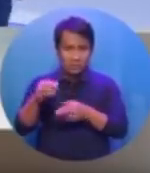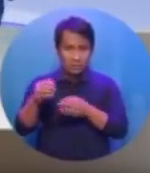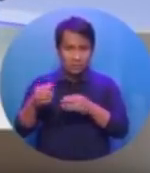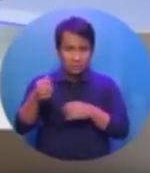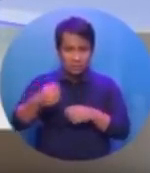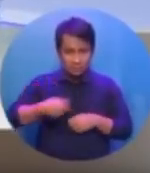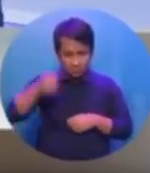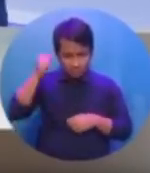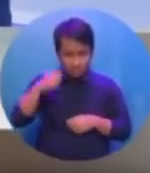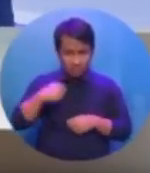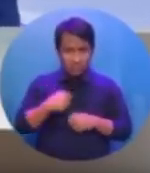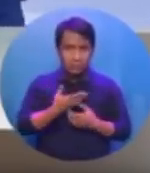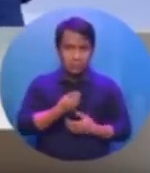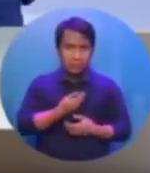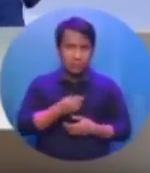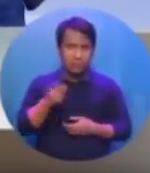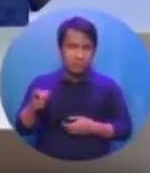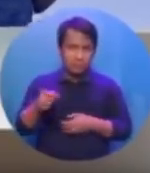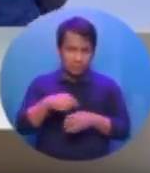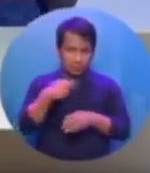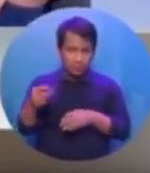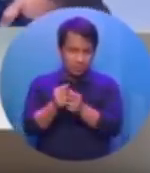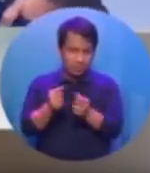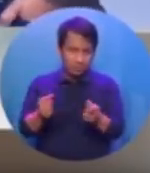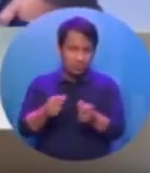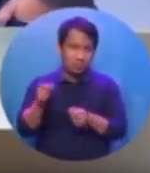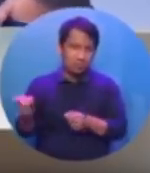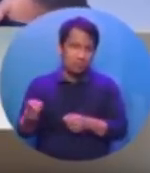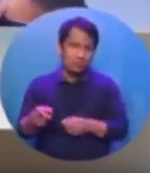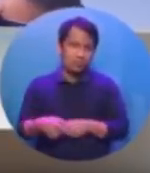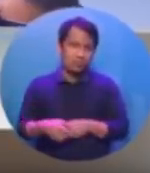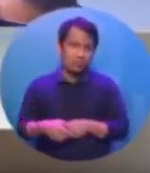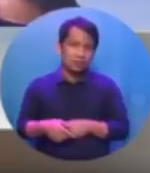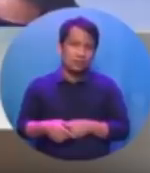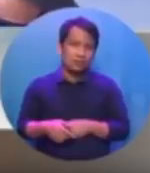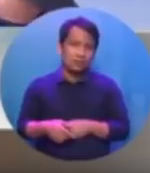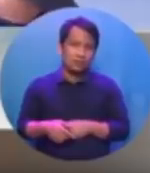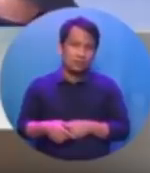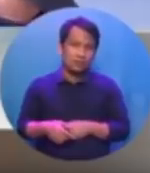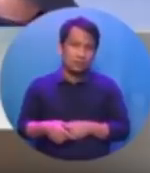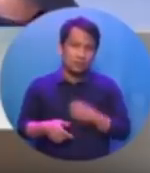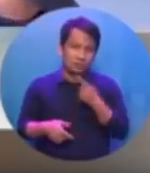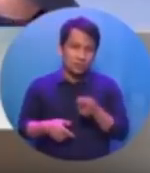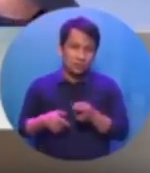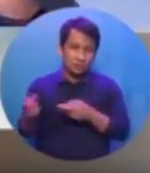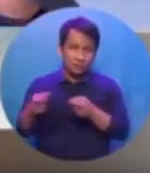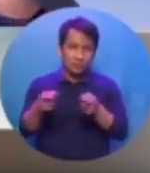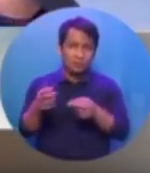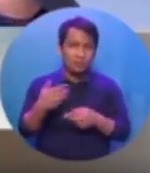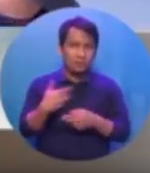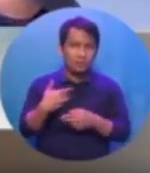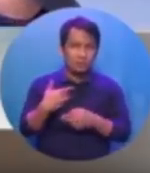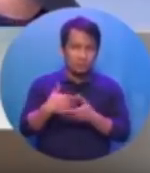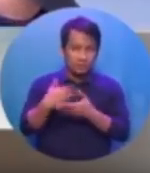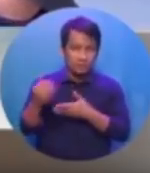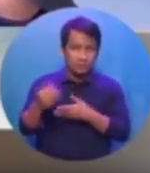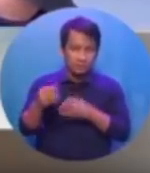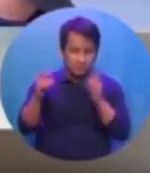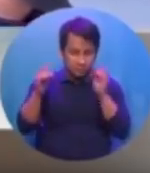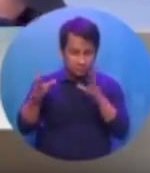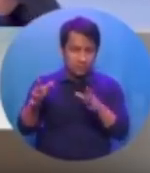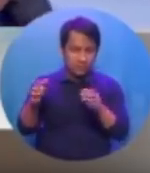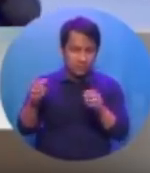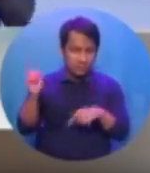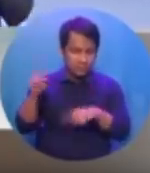at naliligo sila at takot ka na baka malunod kaya tinatalian mo. Mugani nang gihiktan na giunta kay aron makahalik kay sa disgrasya